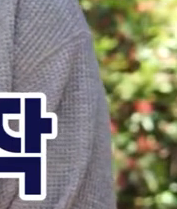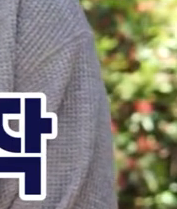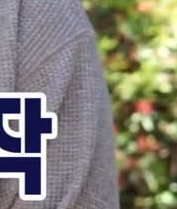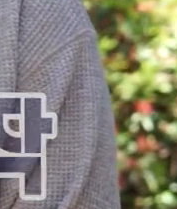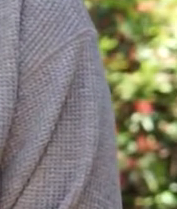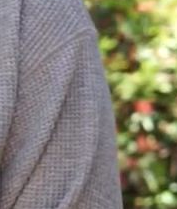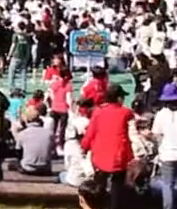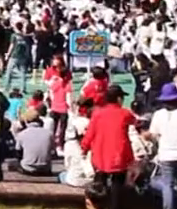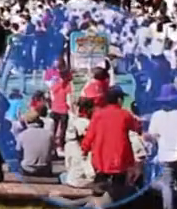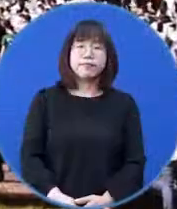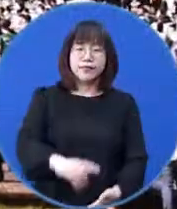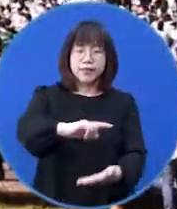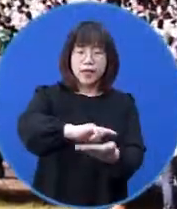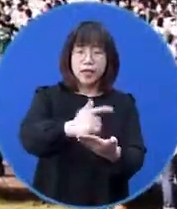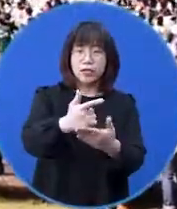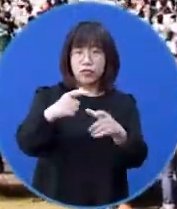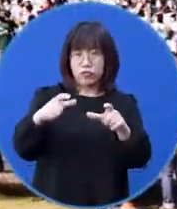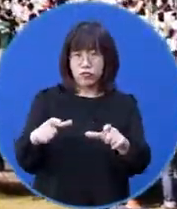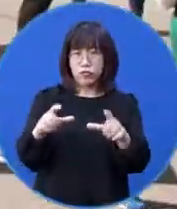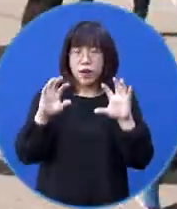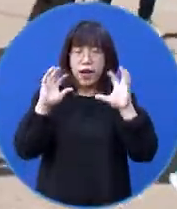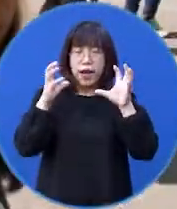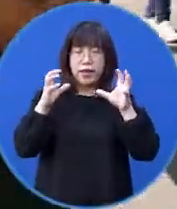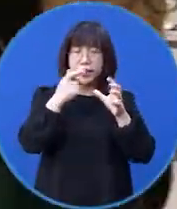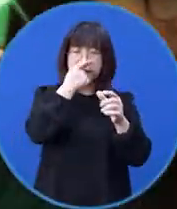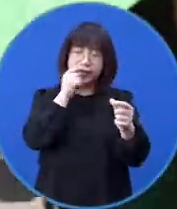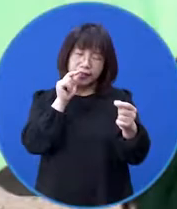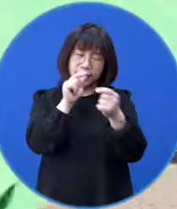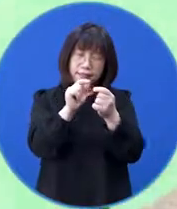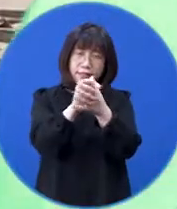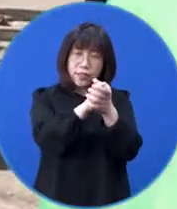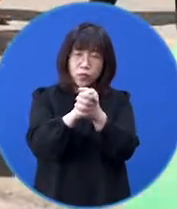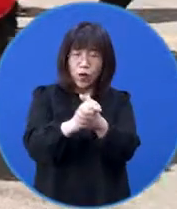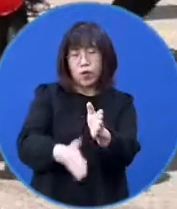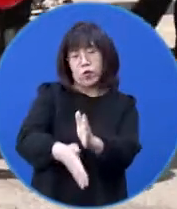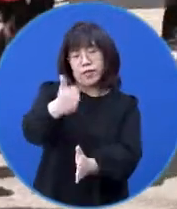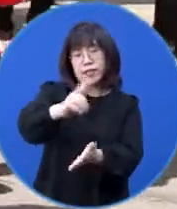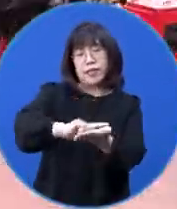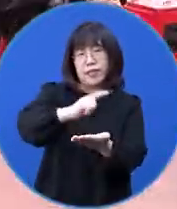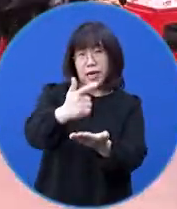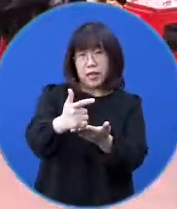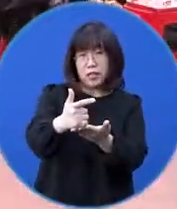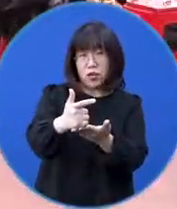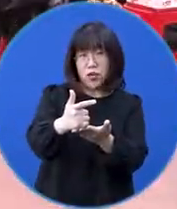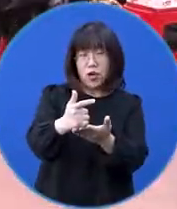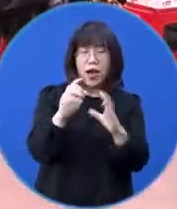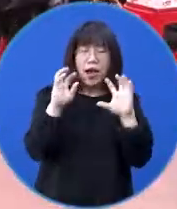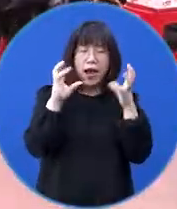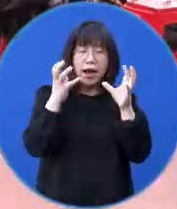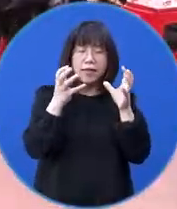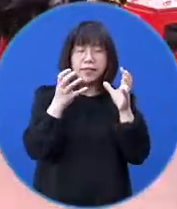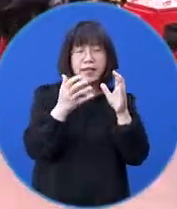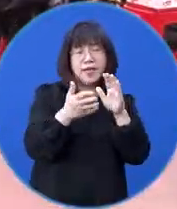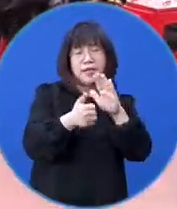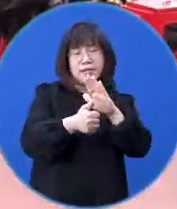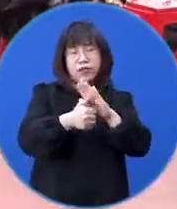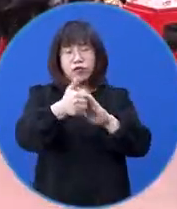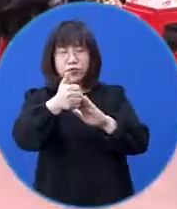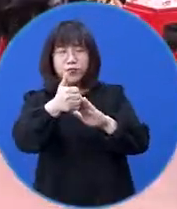만들어집니다. 강서구가 아동 친화도시 강서에 대한 아이들의 꿈과 희망을 모은 달력을